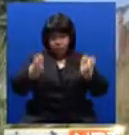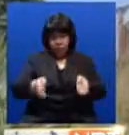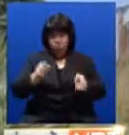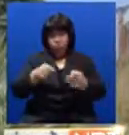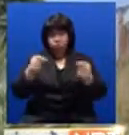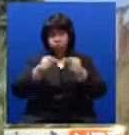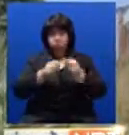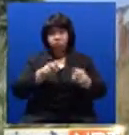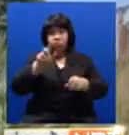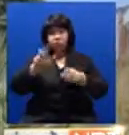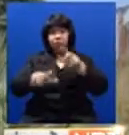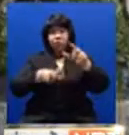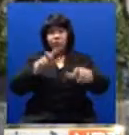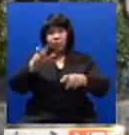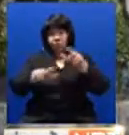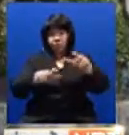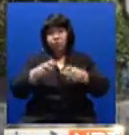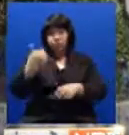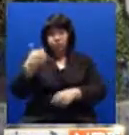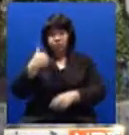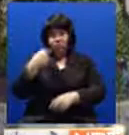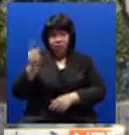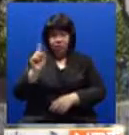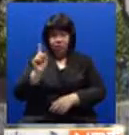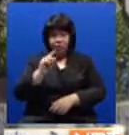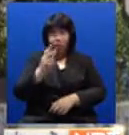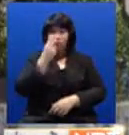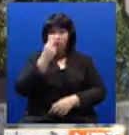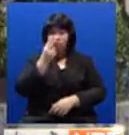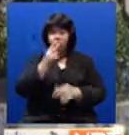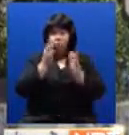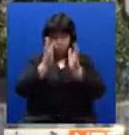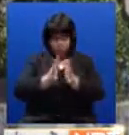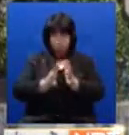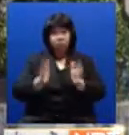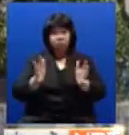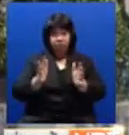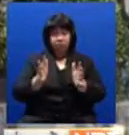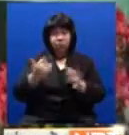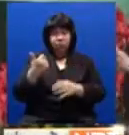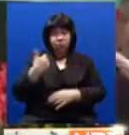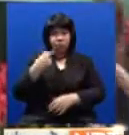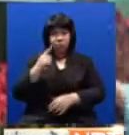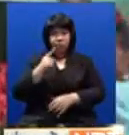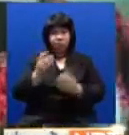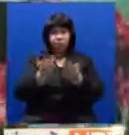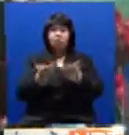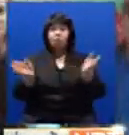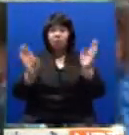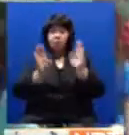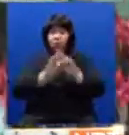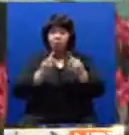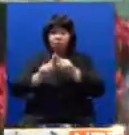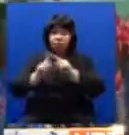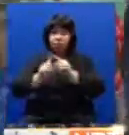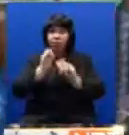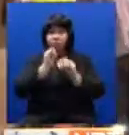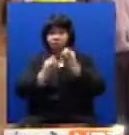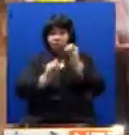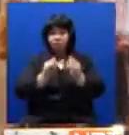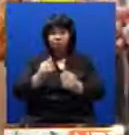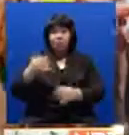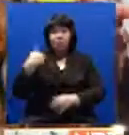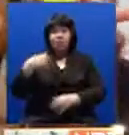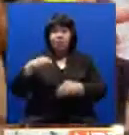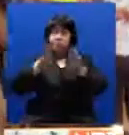าวอำเภอสหัสขันก็เป็นจุดที่คือครัไม่แ้กันมีนัทองเที่ยวพาครับครัวโดยเฉพาะลูกหล